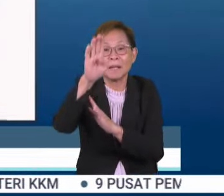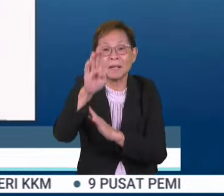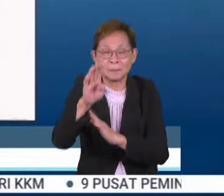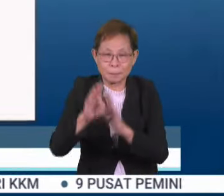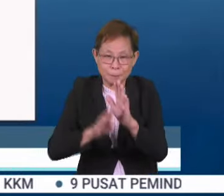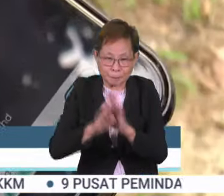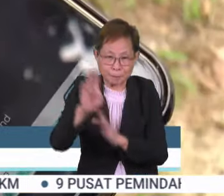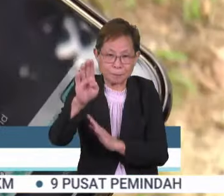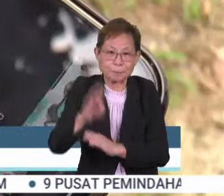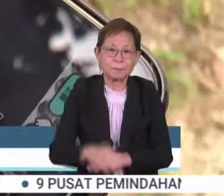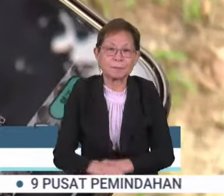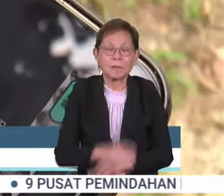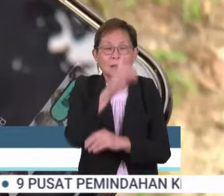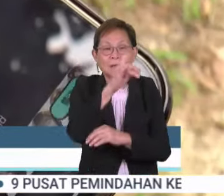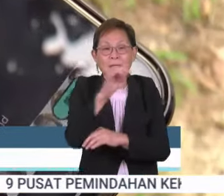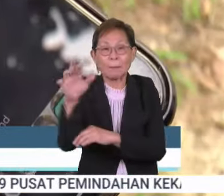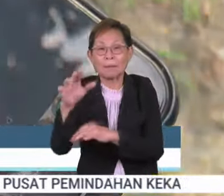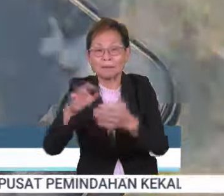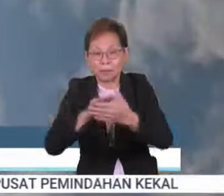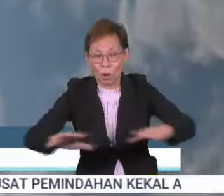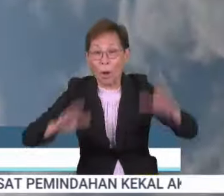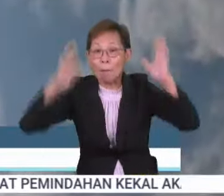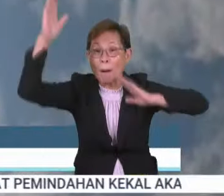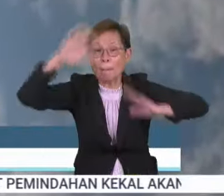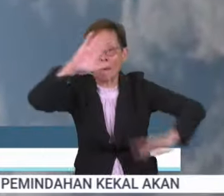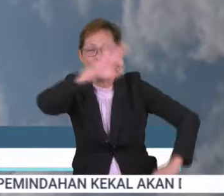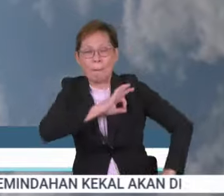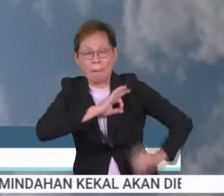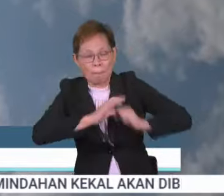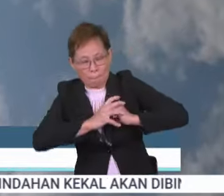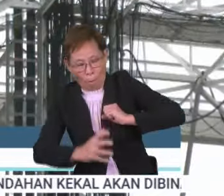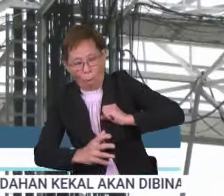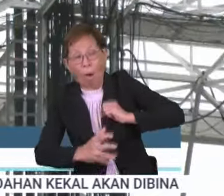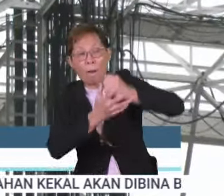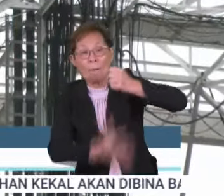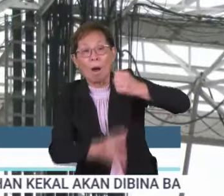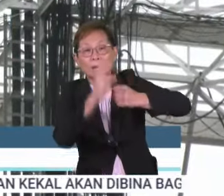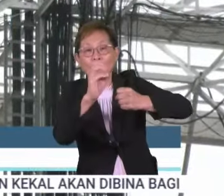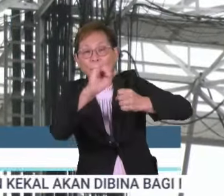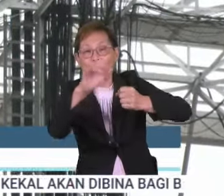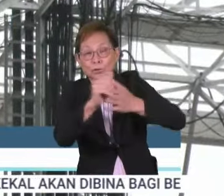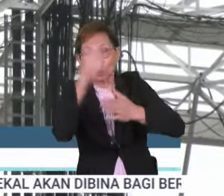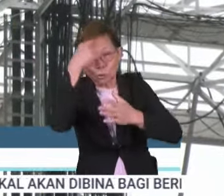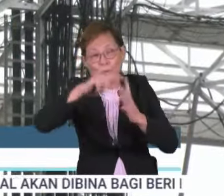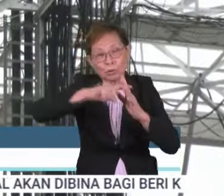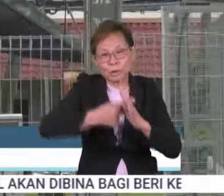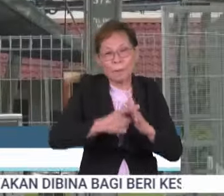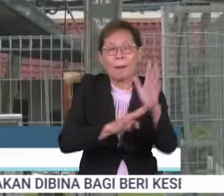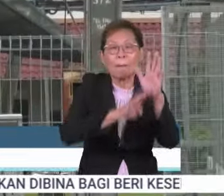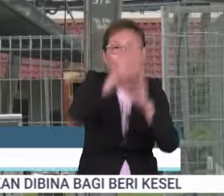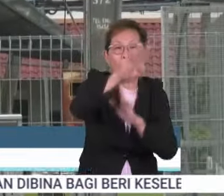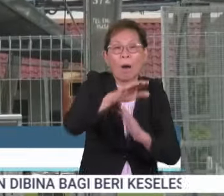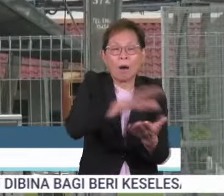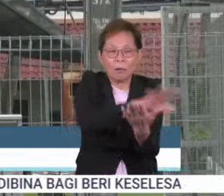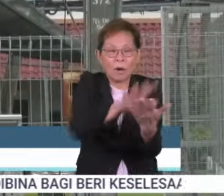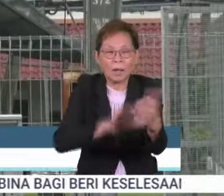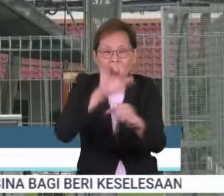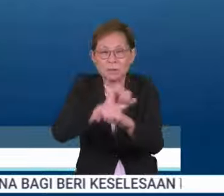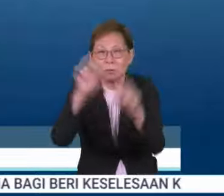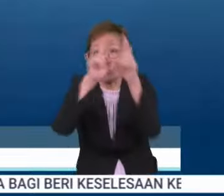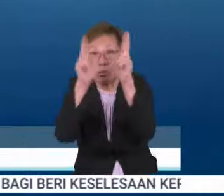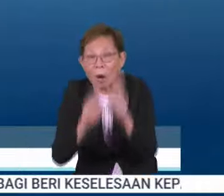pertumbuhan cyber security Malaysia turut sedia memanfaatkan peruntukan rm60 juta bagi melaksanakan pembangunan rangka kerja